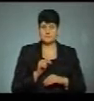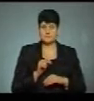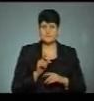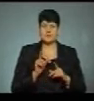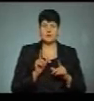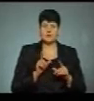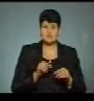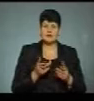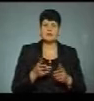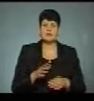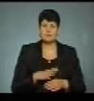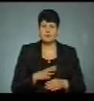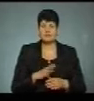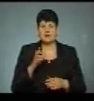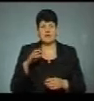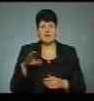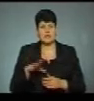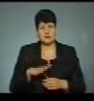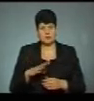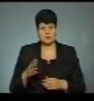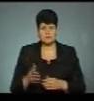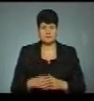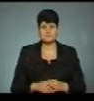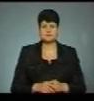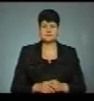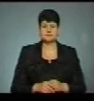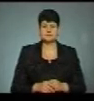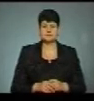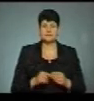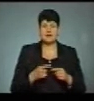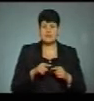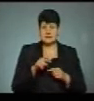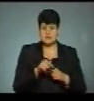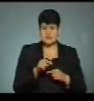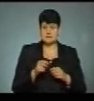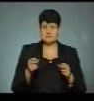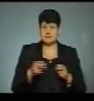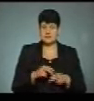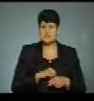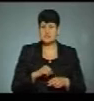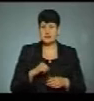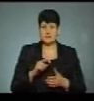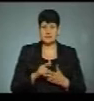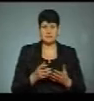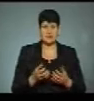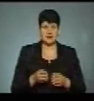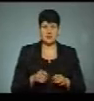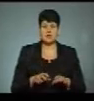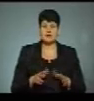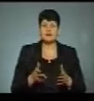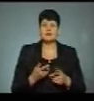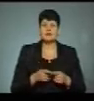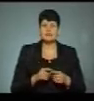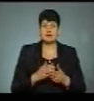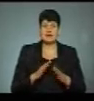епідпоїздку, де він був, в якій країні був. І цей фахівець повинен сам прийняти рішення, який це є